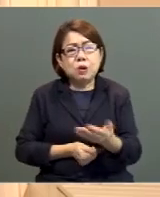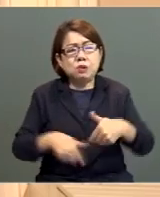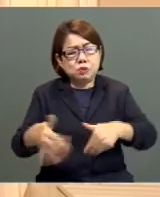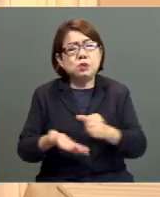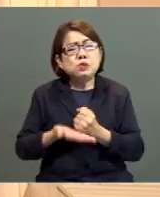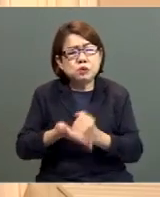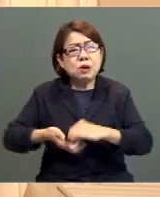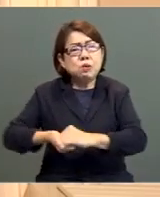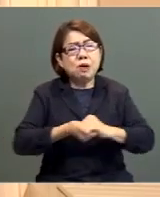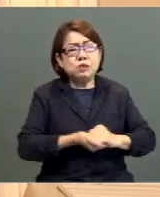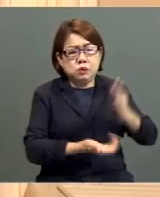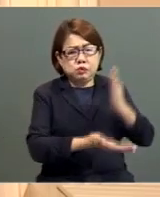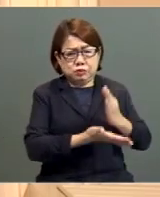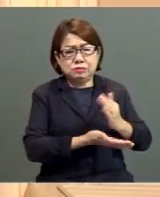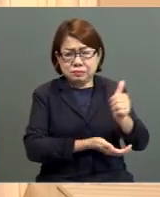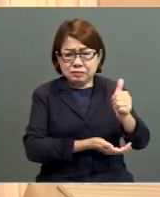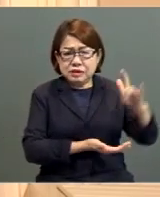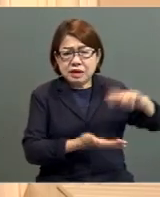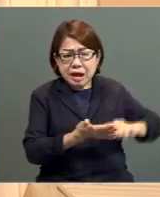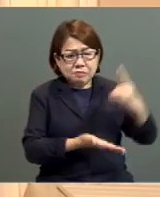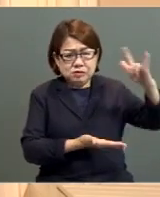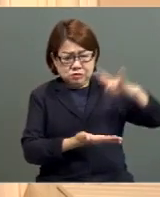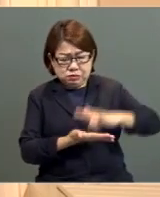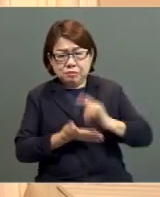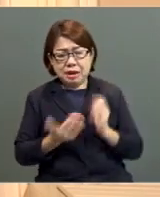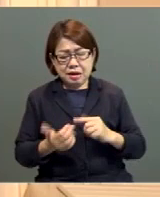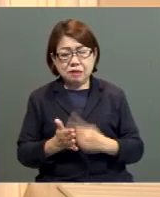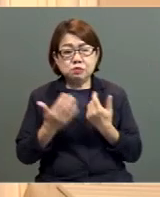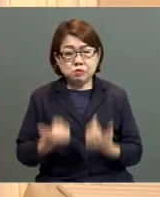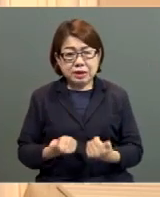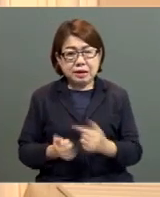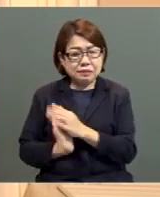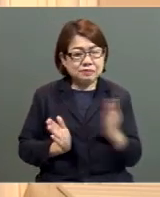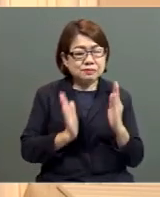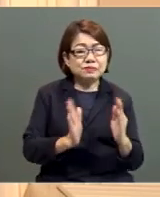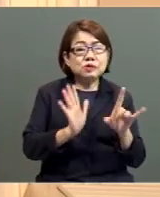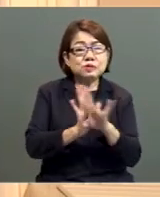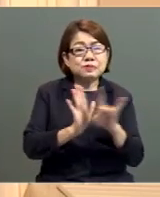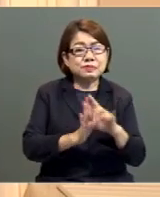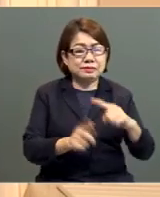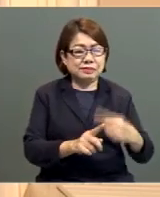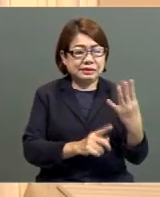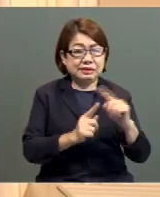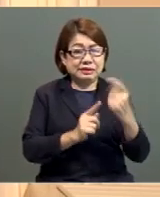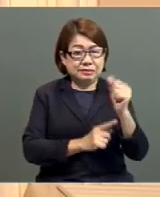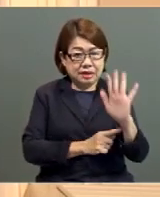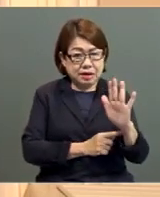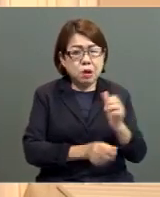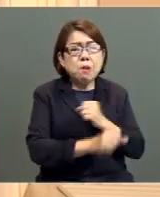การเดินทางเข้าประเทศไทยตั้งแต่วันนี้จนถึงวันที่15เมษายนเพื่อรักษาสุขภาพทั้งคนไทยในประเ